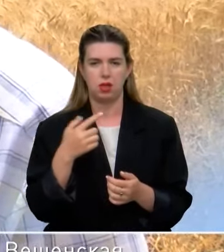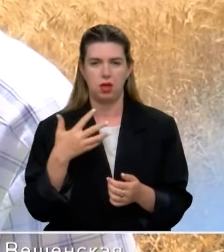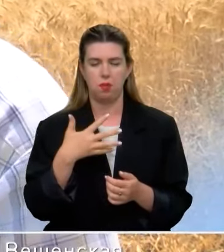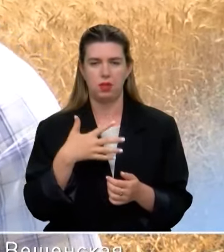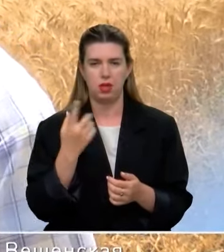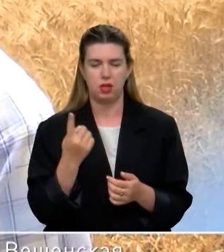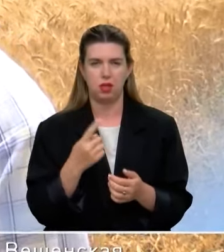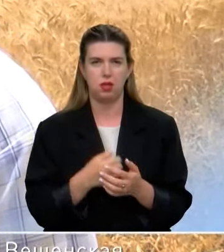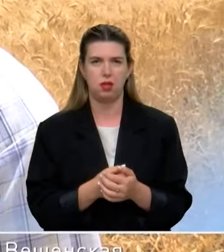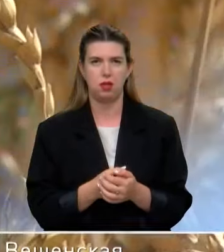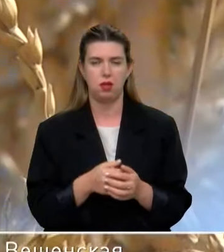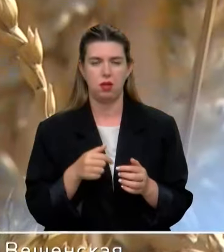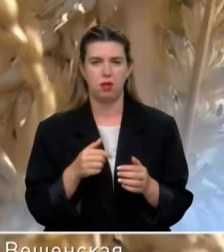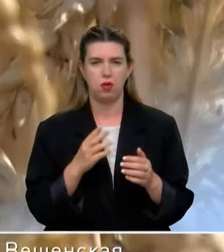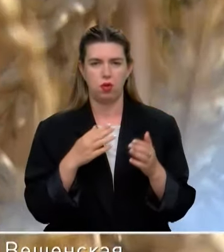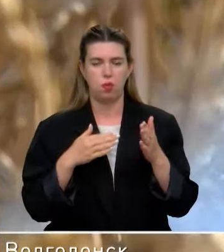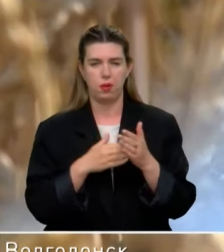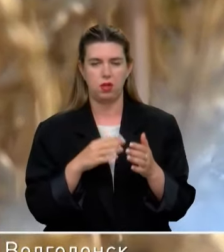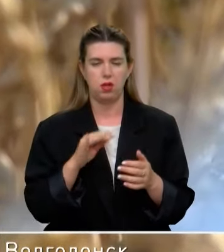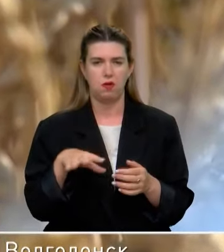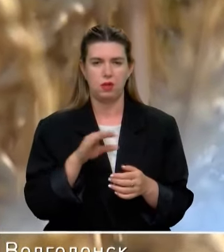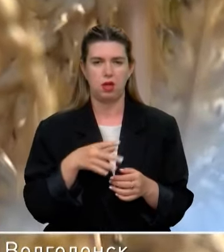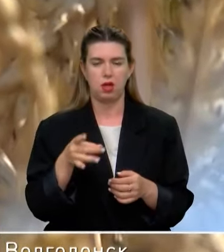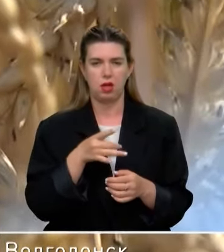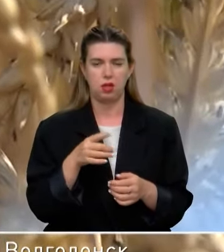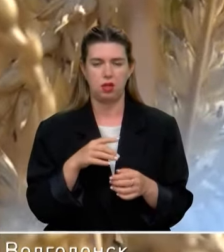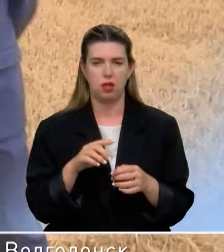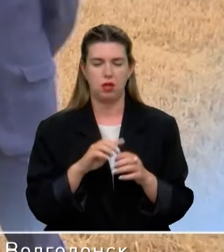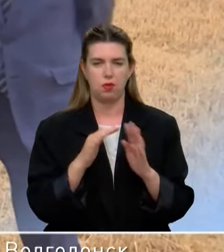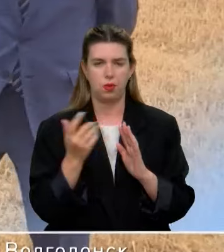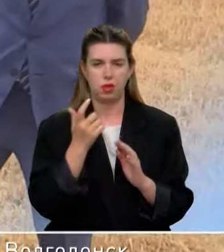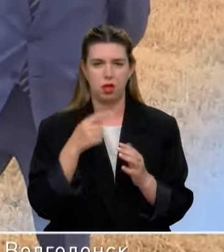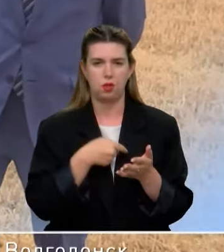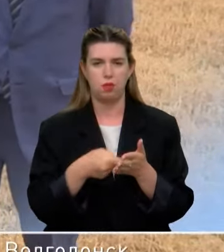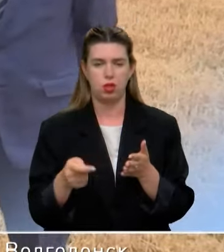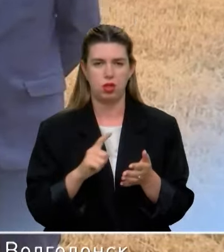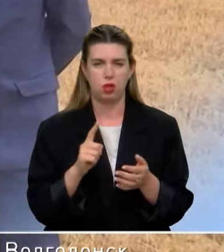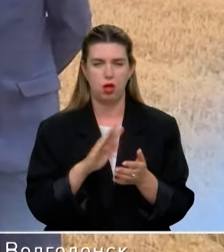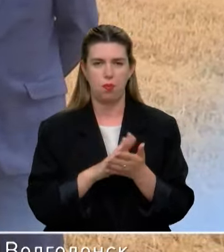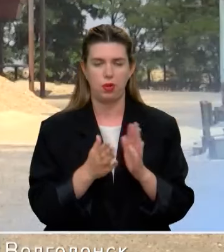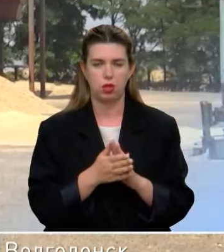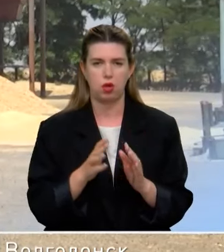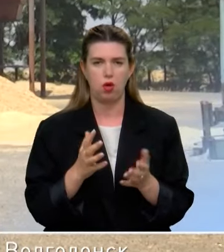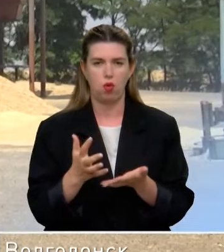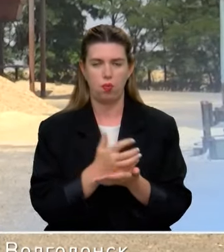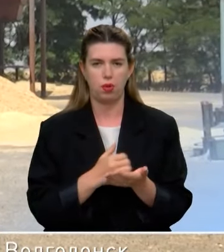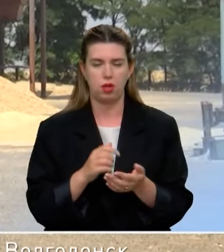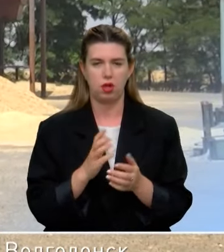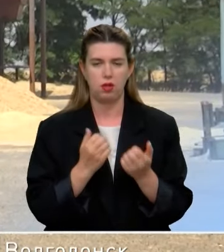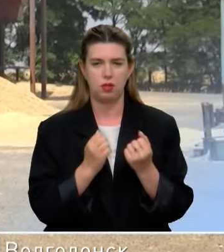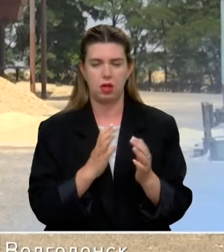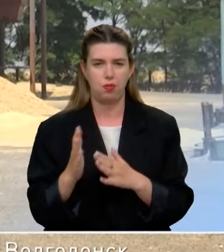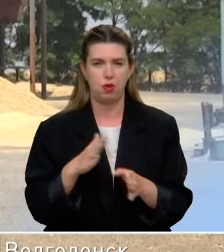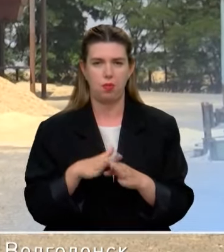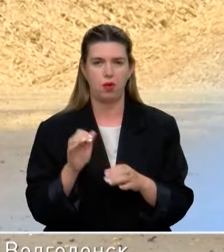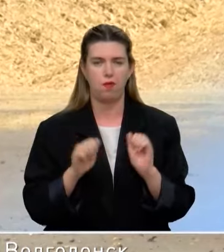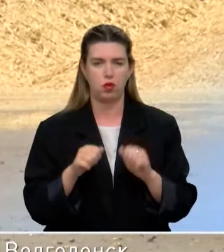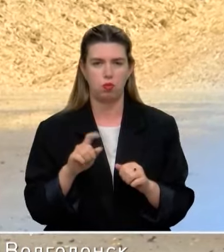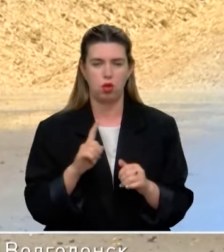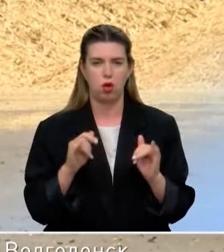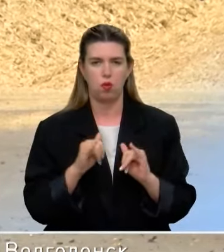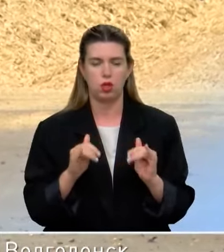51 в этих пределах представители регионального минсельхозпрода отмечают ситуация с уборкой стабильная и Вполне вероятно